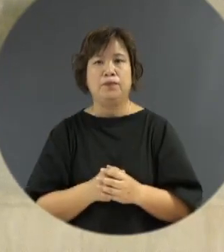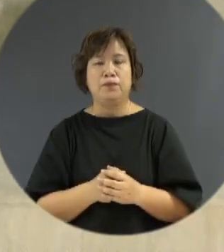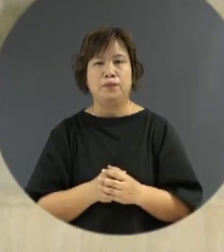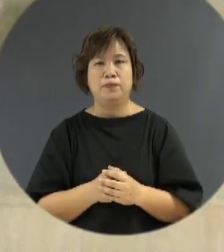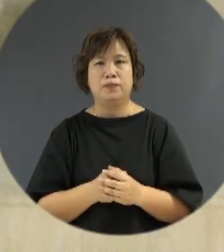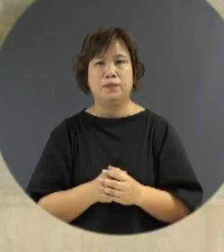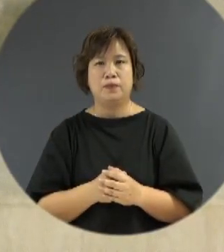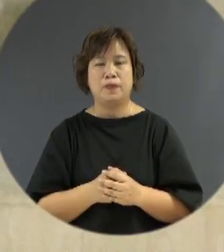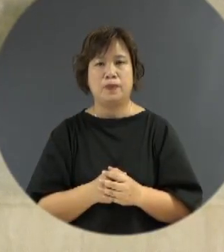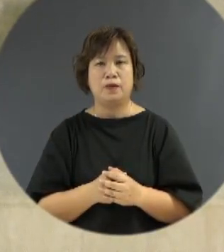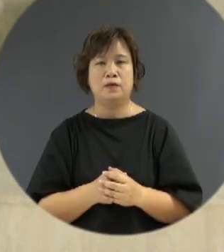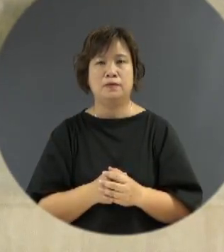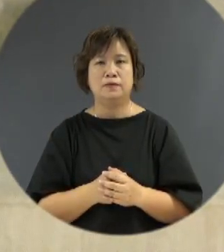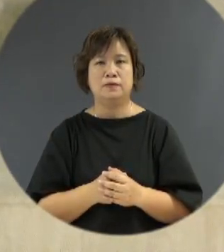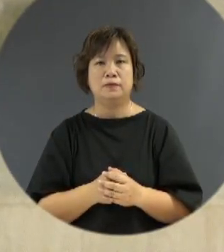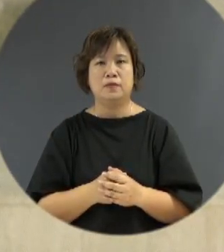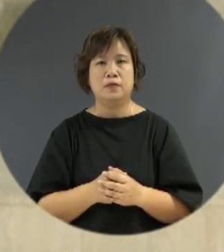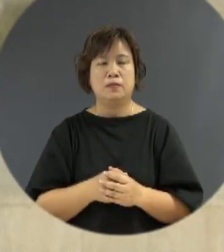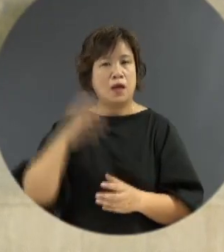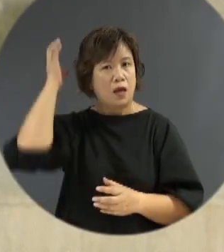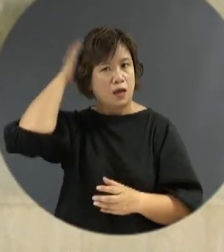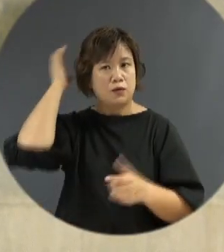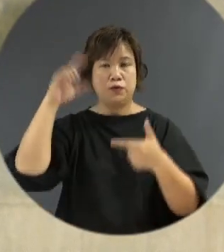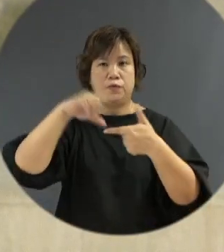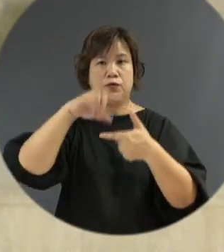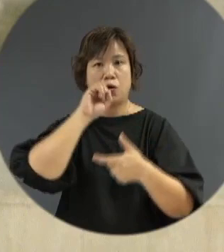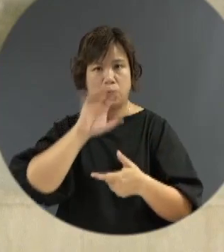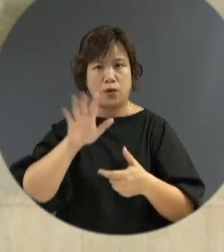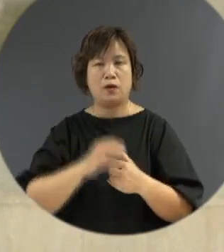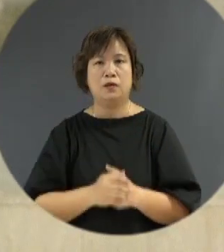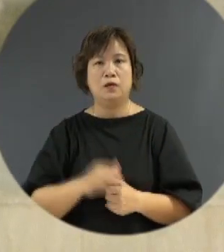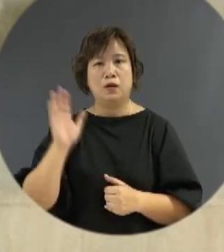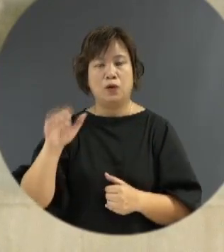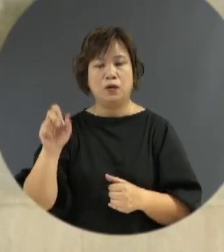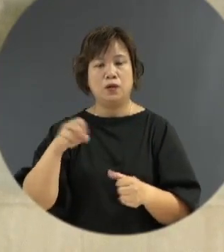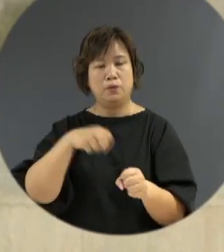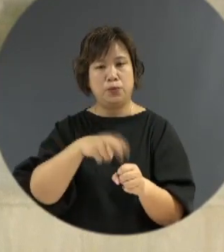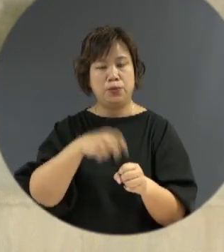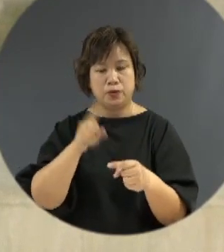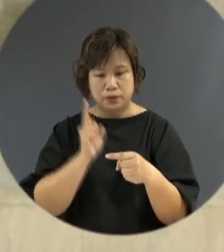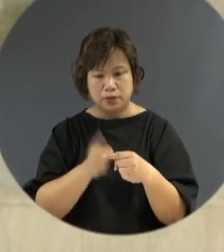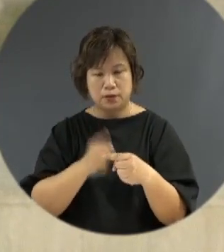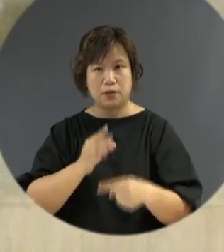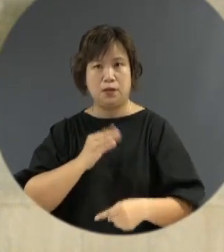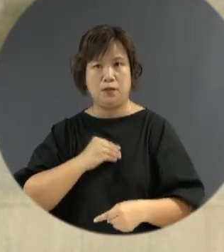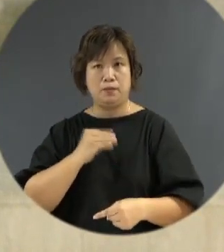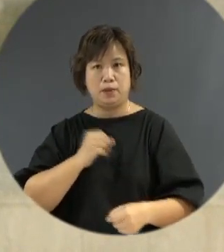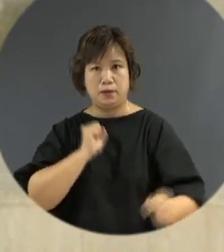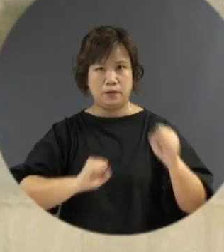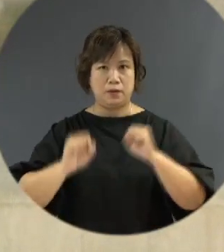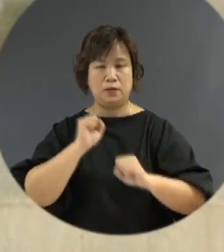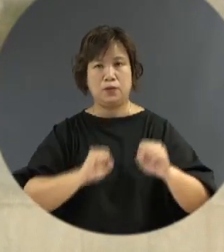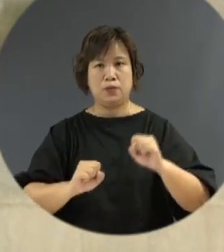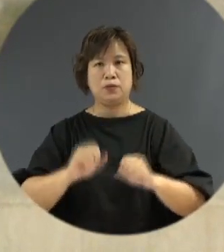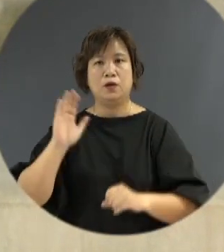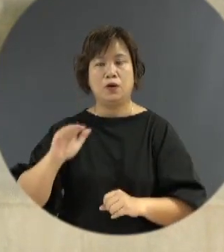无怪乎教宗方济各说，能够培养真正的谦卑态度，就可以